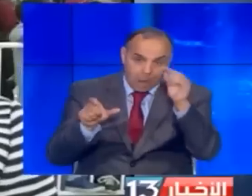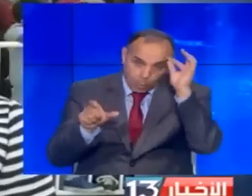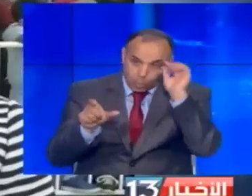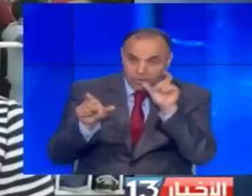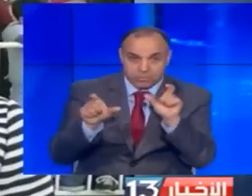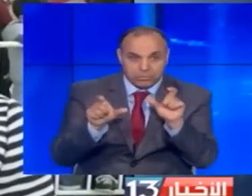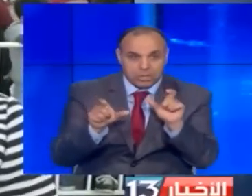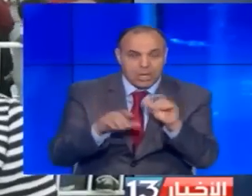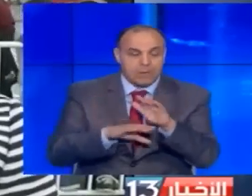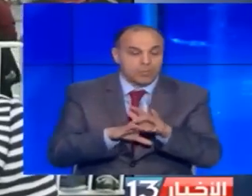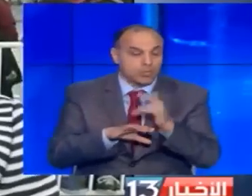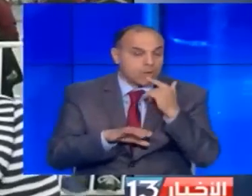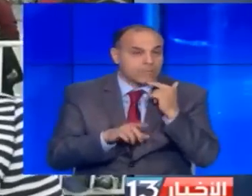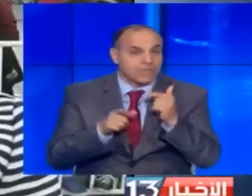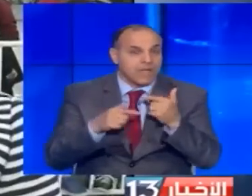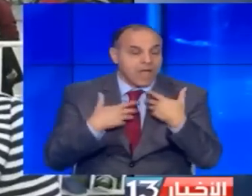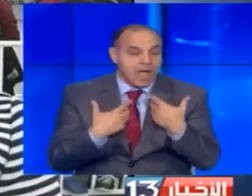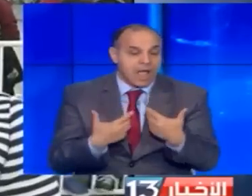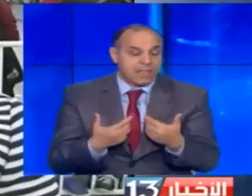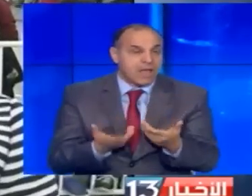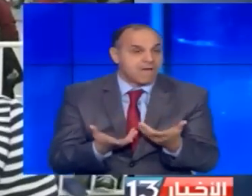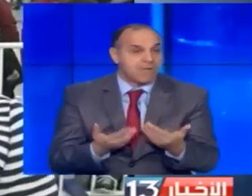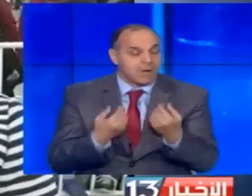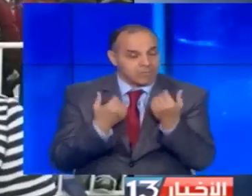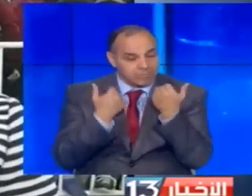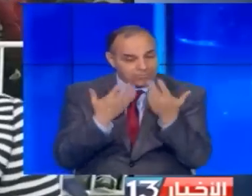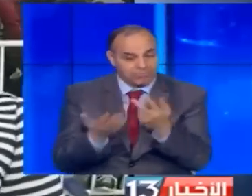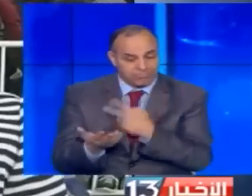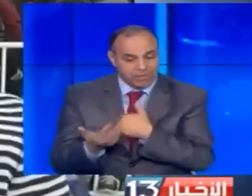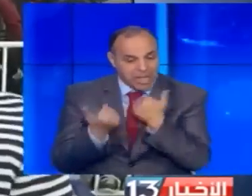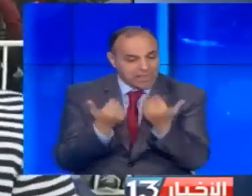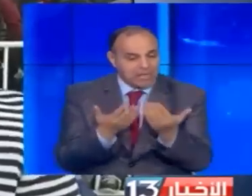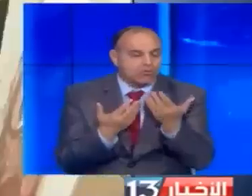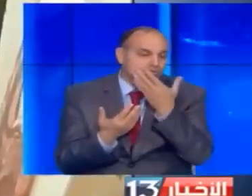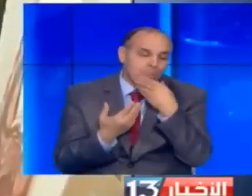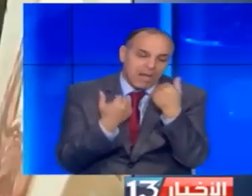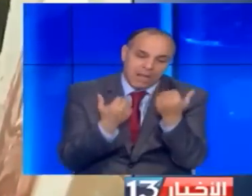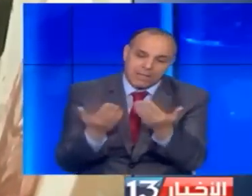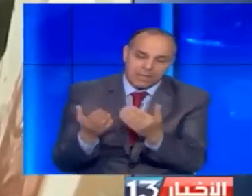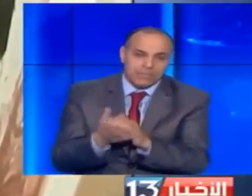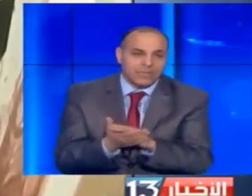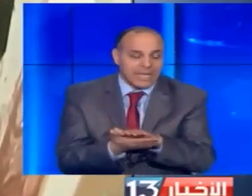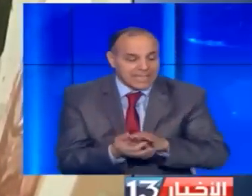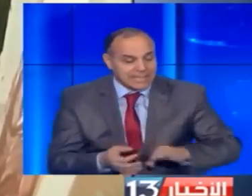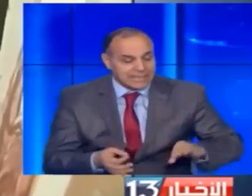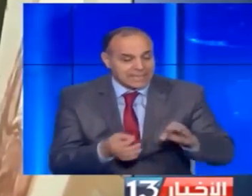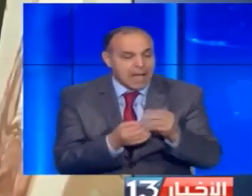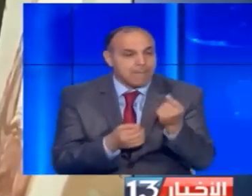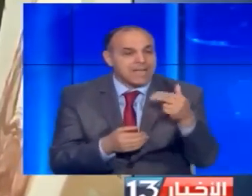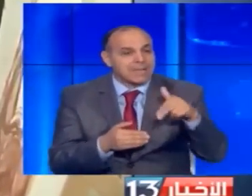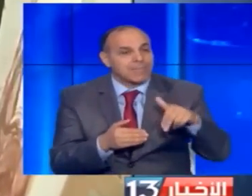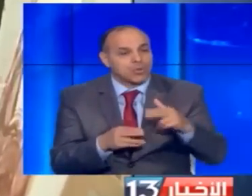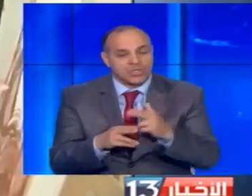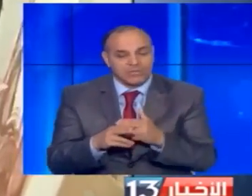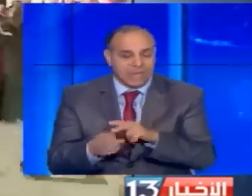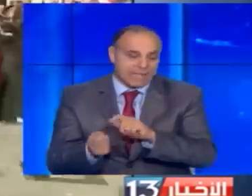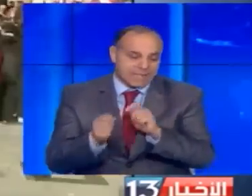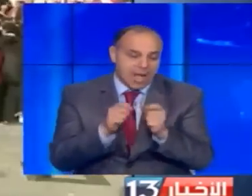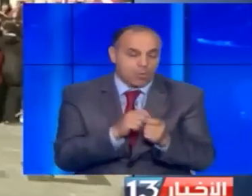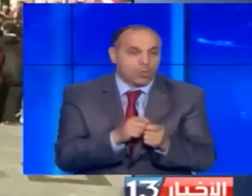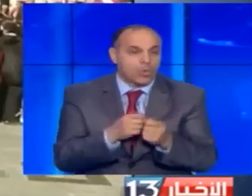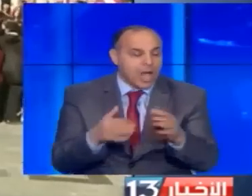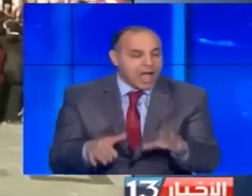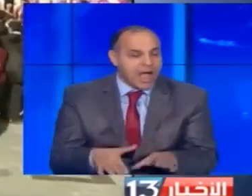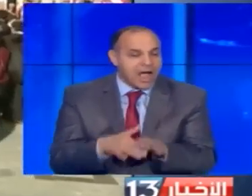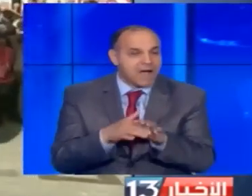وعن حرمة الوطن. حبينا بالمناسبة هذه نكرمهم نعترفوا لهم بالجميل. ساحة 100 متر بصفاقس تحولت إذن بهذه